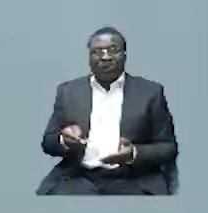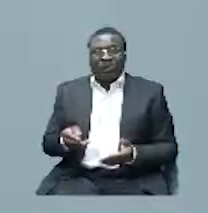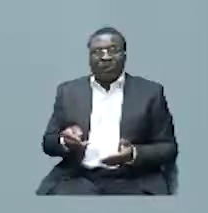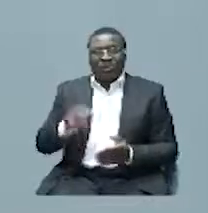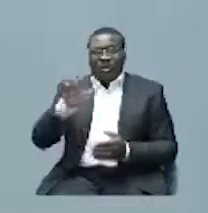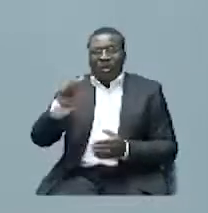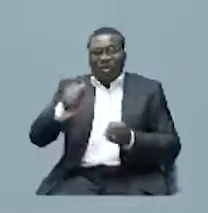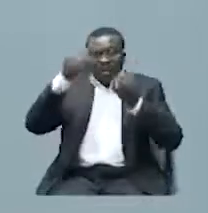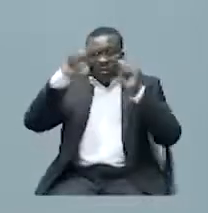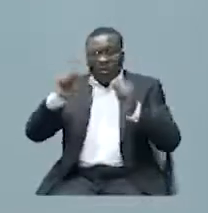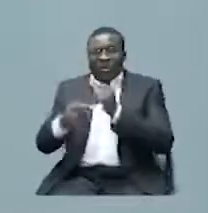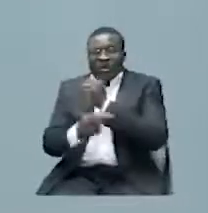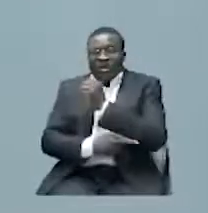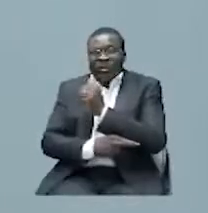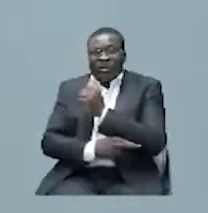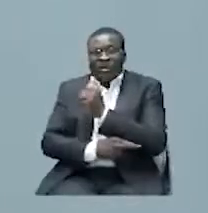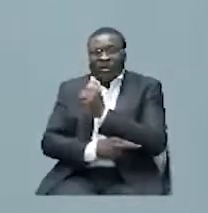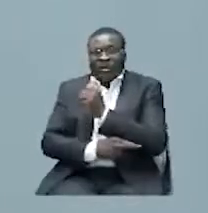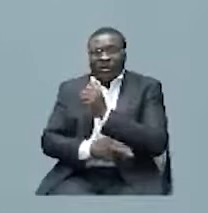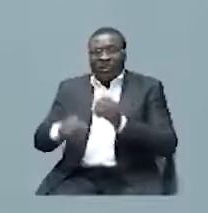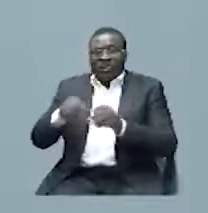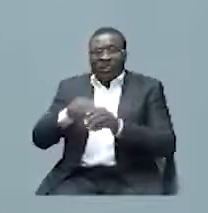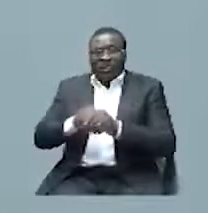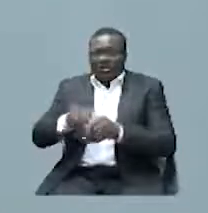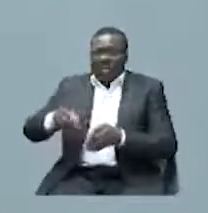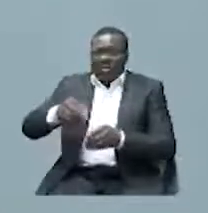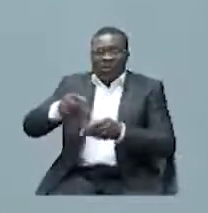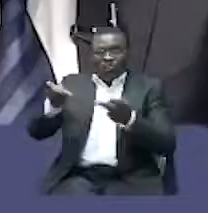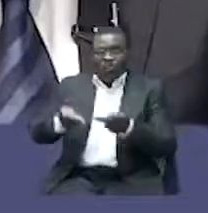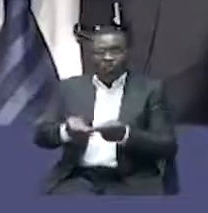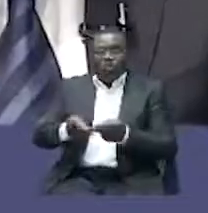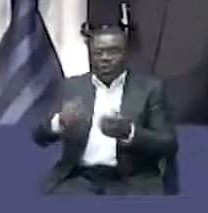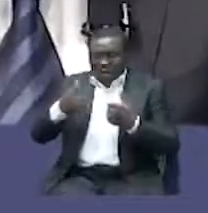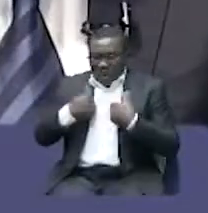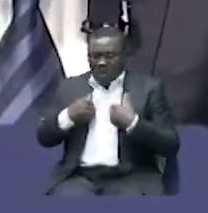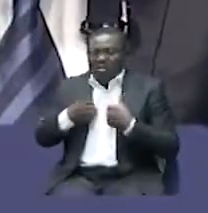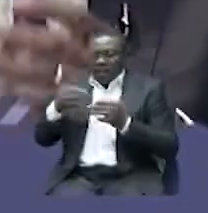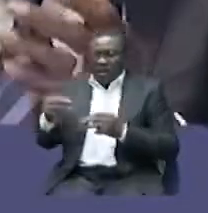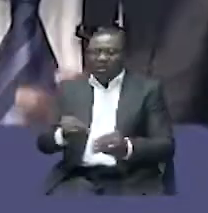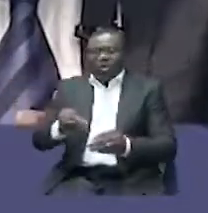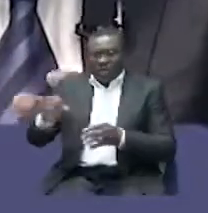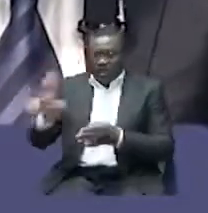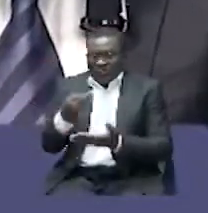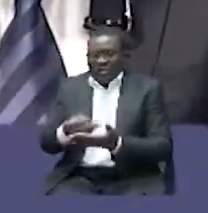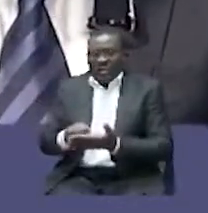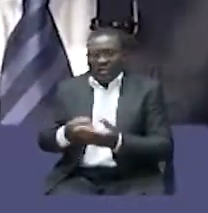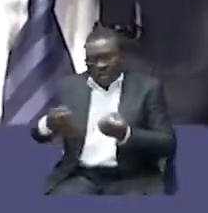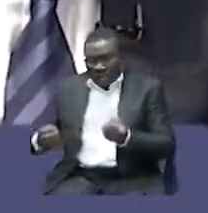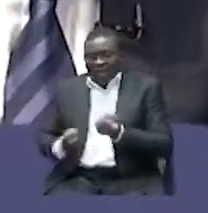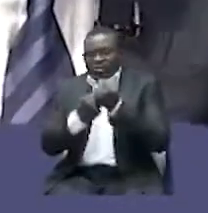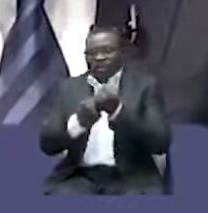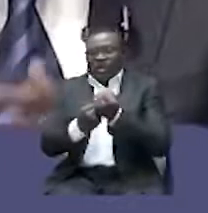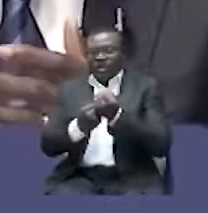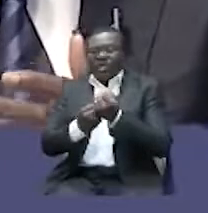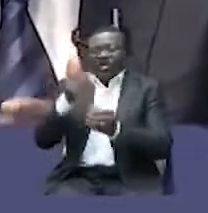Les présidents de la République, en poste, en fonction, ont les moyens financiers d'appuyer les